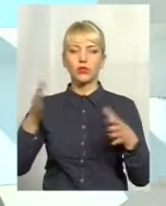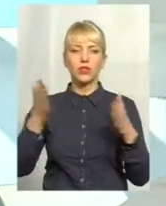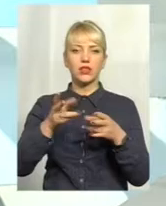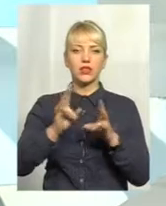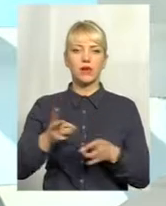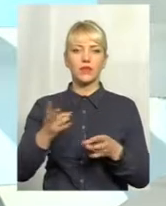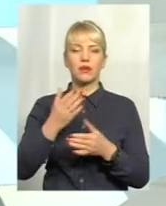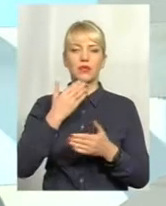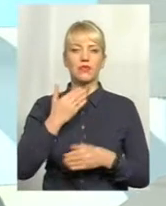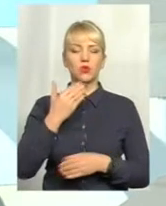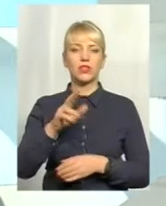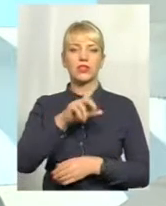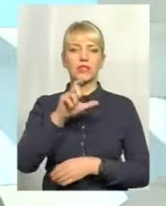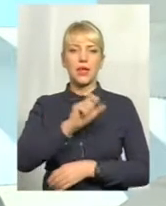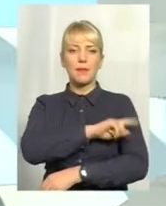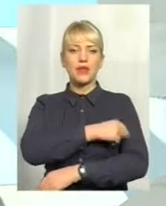слід звернутися за медичною допомогою.